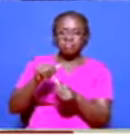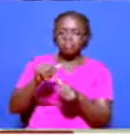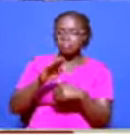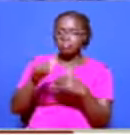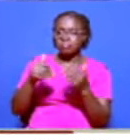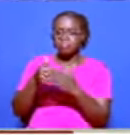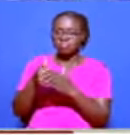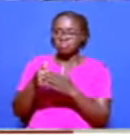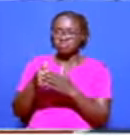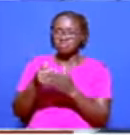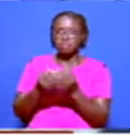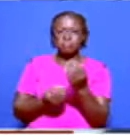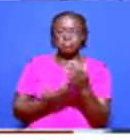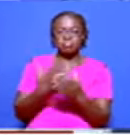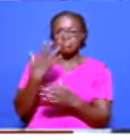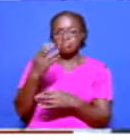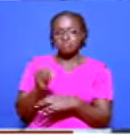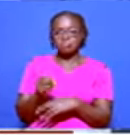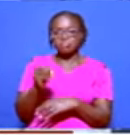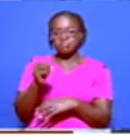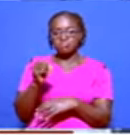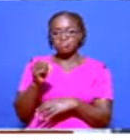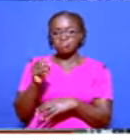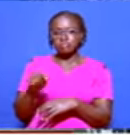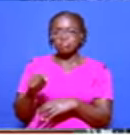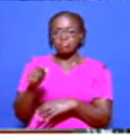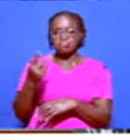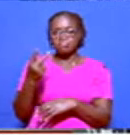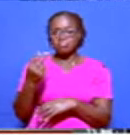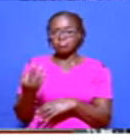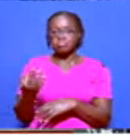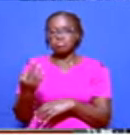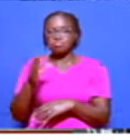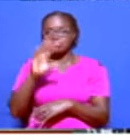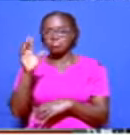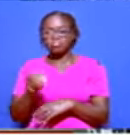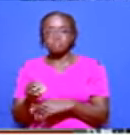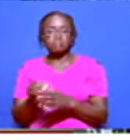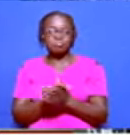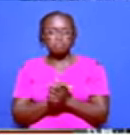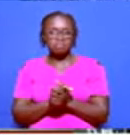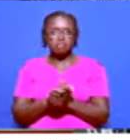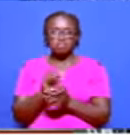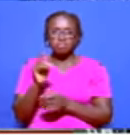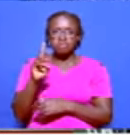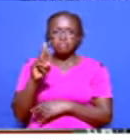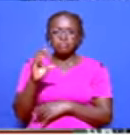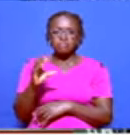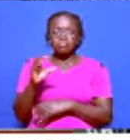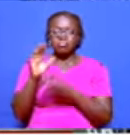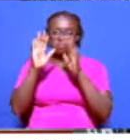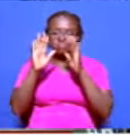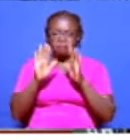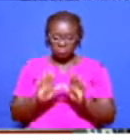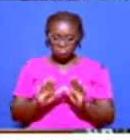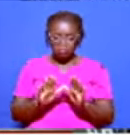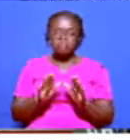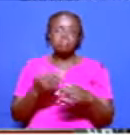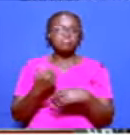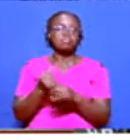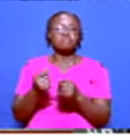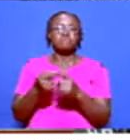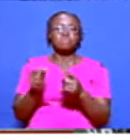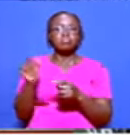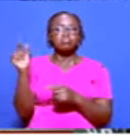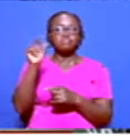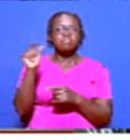kwa 50% na 25% mtawalia. DRC's entry is a significant milestone for the region,